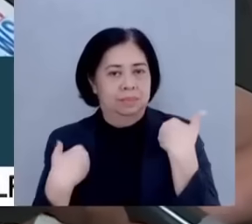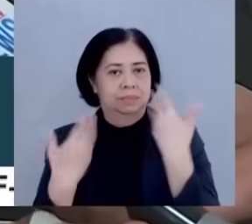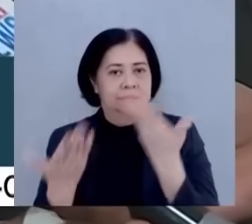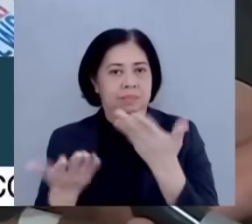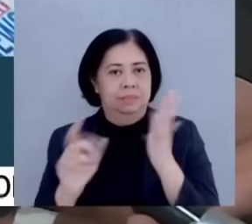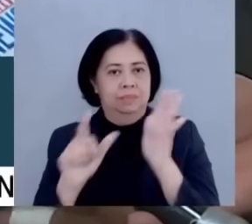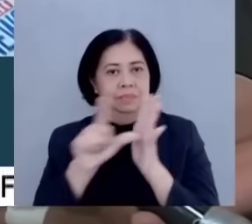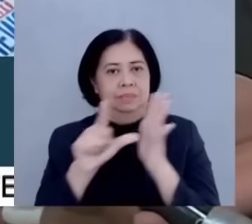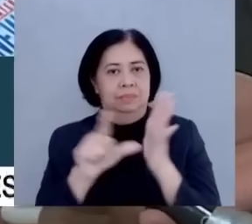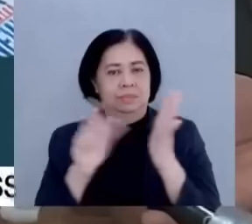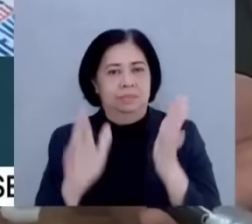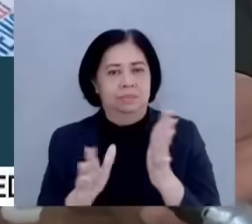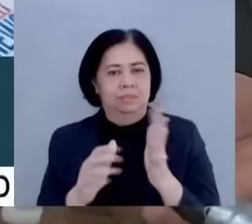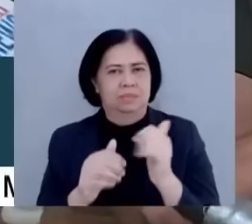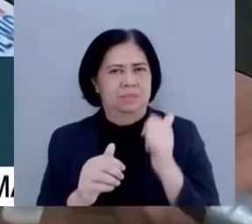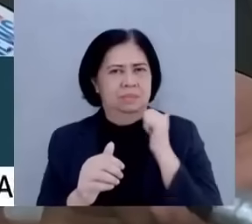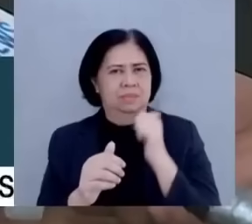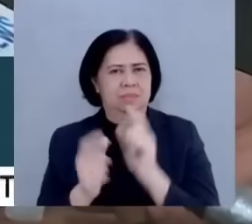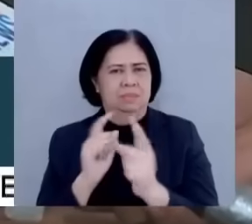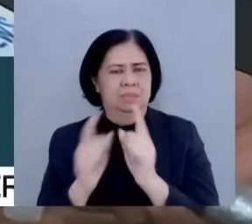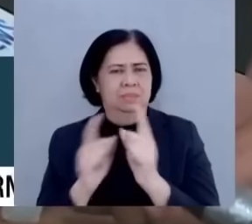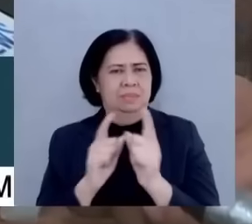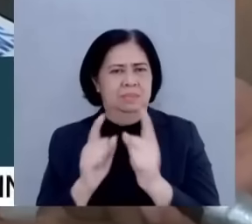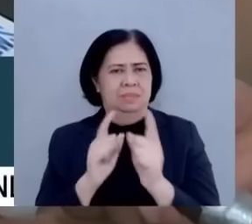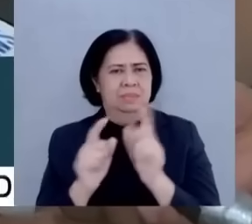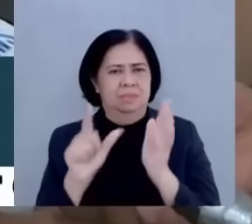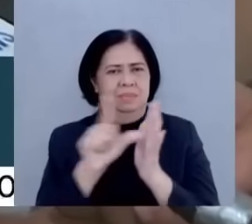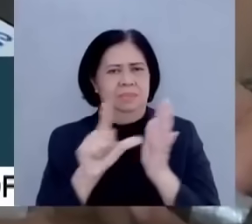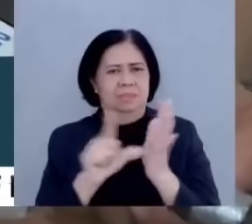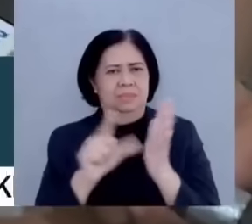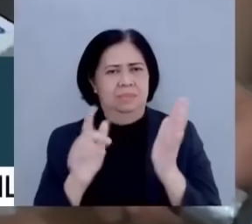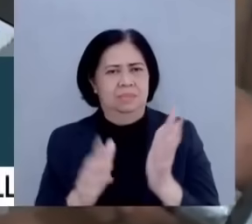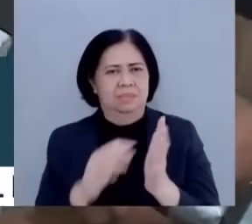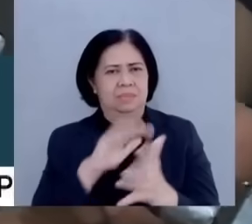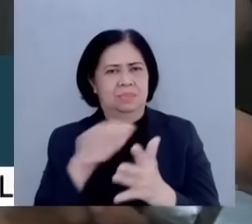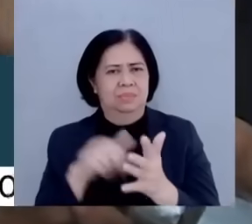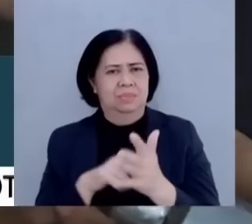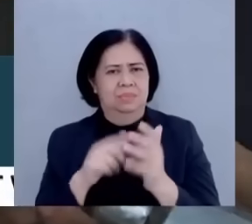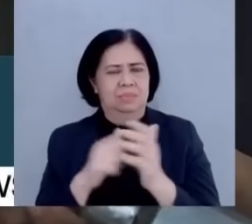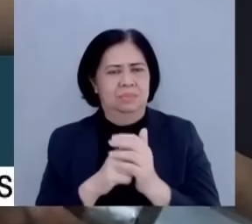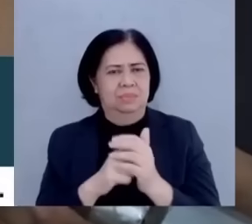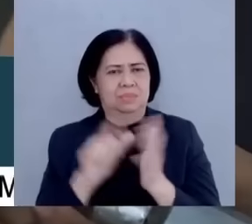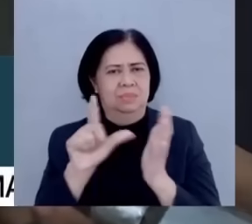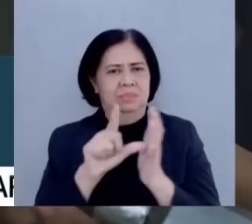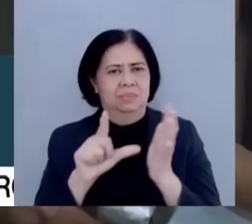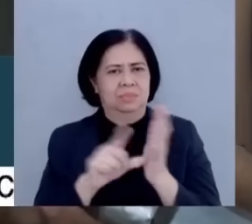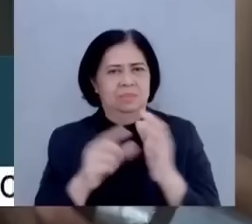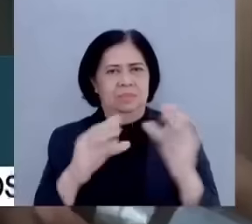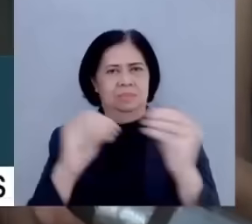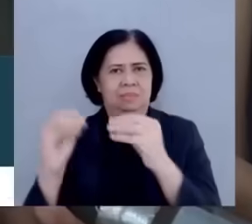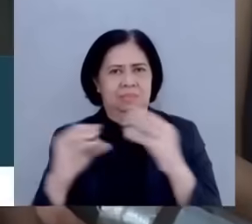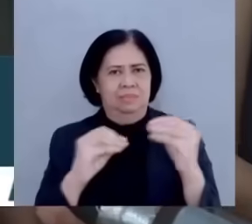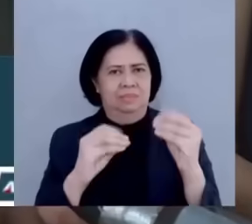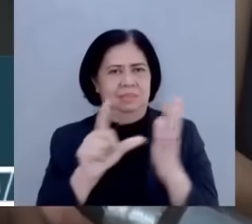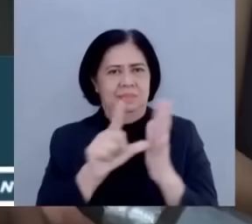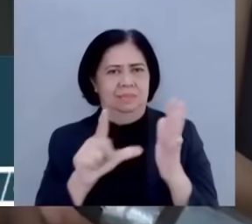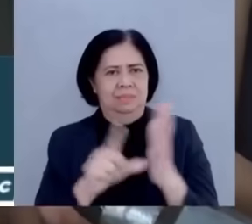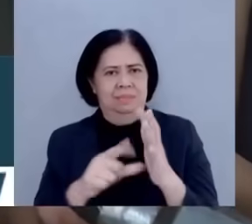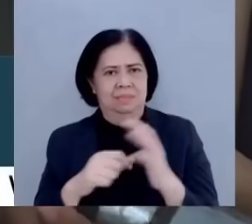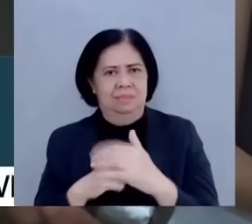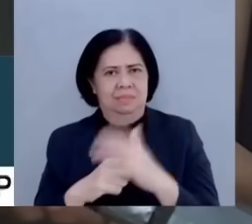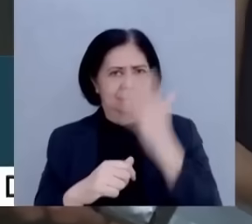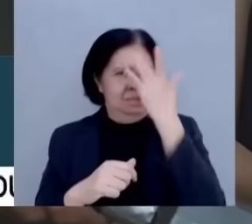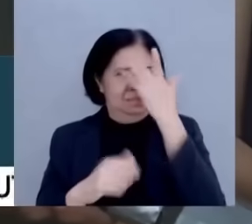niya. And ayoko makipag-usap sa mga abogado kasi lahat ng mga abogado, pag nag-uusap-usap sila, magaling lahat